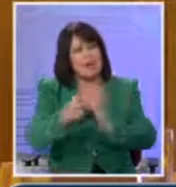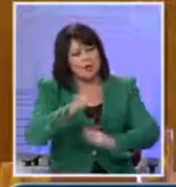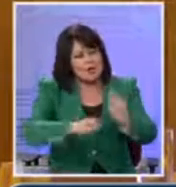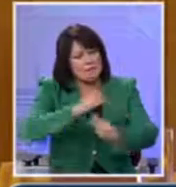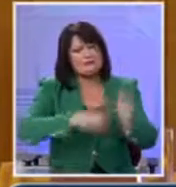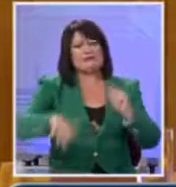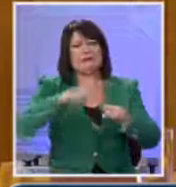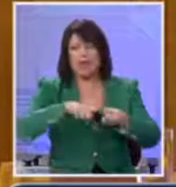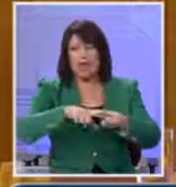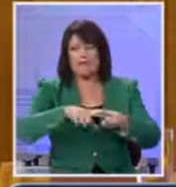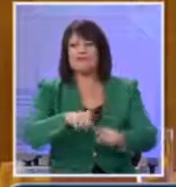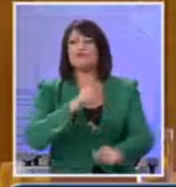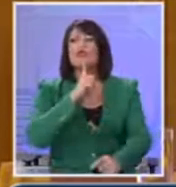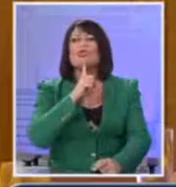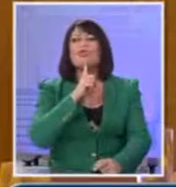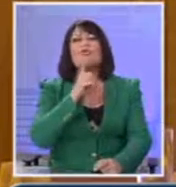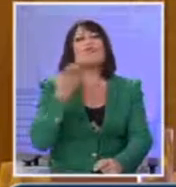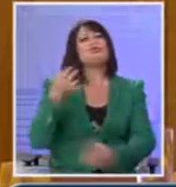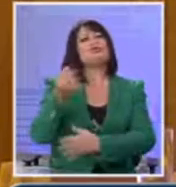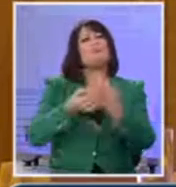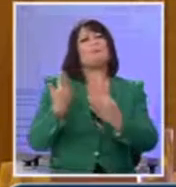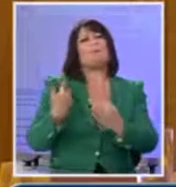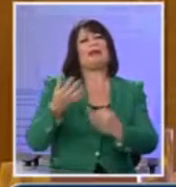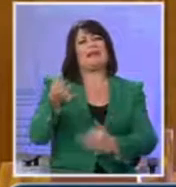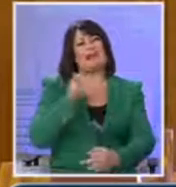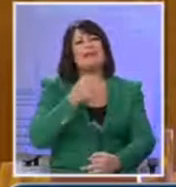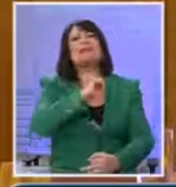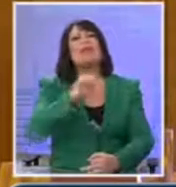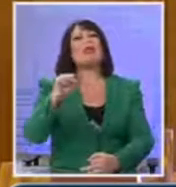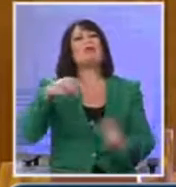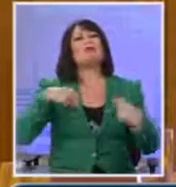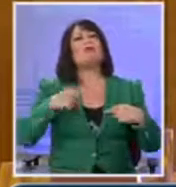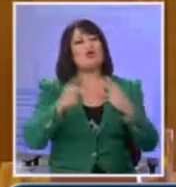χώρας, έτσι ακριβώς όπως περιέγραψε μόλις πριν ο κύριος Σταθάκης.